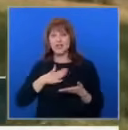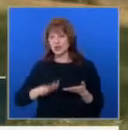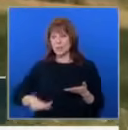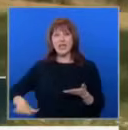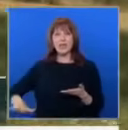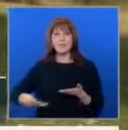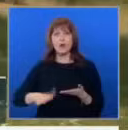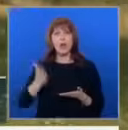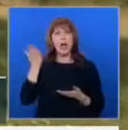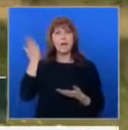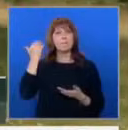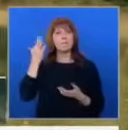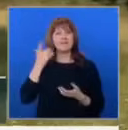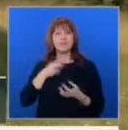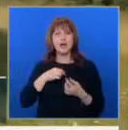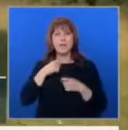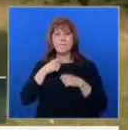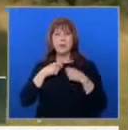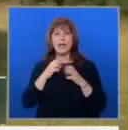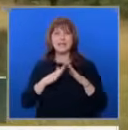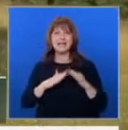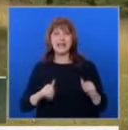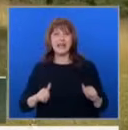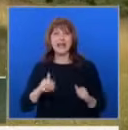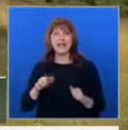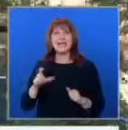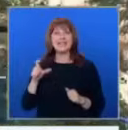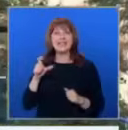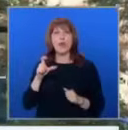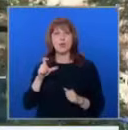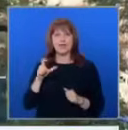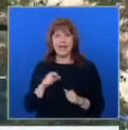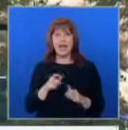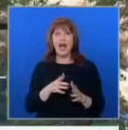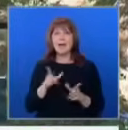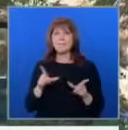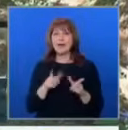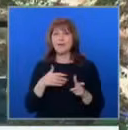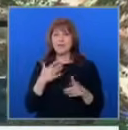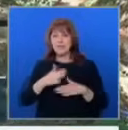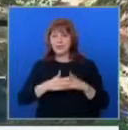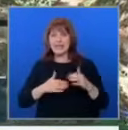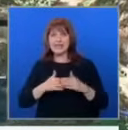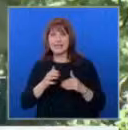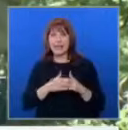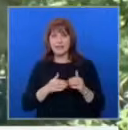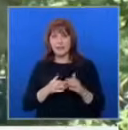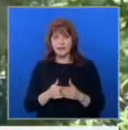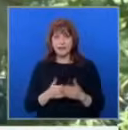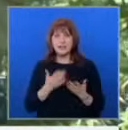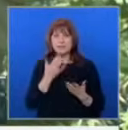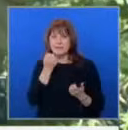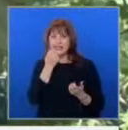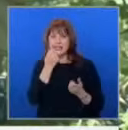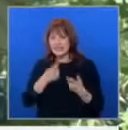бив шпионерски лагер край Староселец. Според местни хора, Михайлов искал да изгради там селище за юрти и дори искал